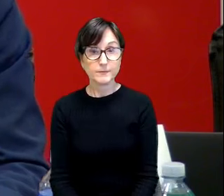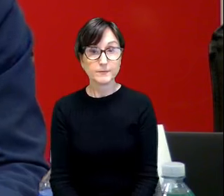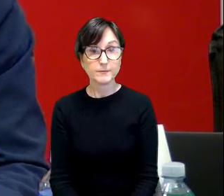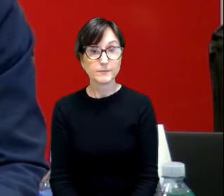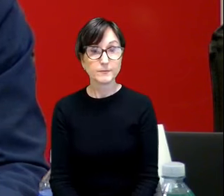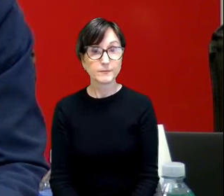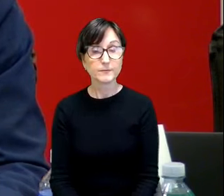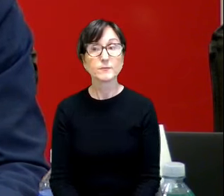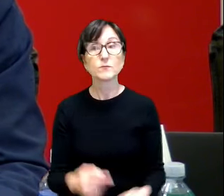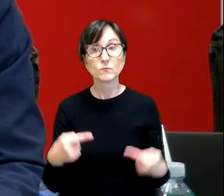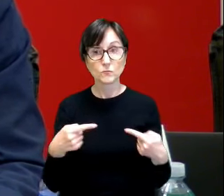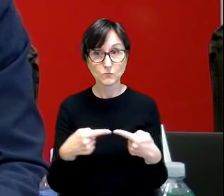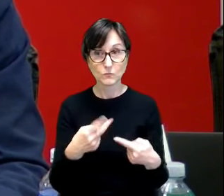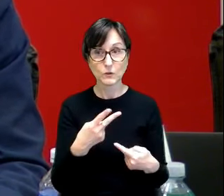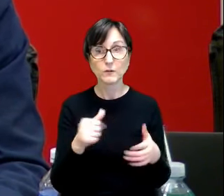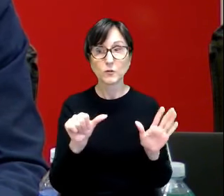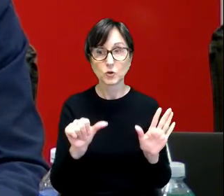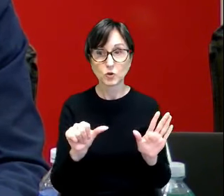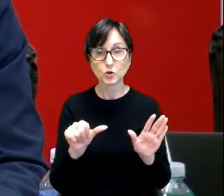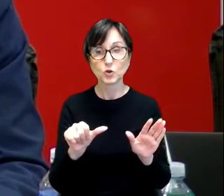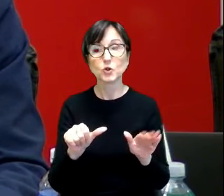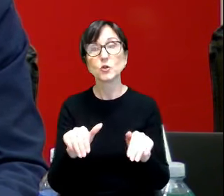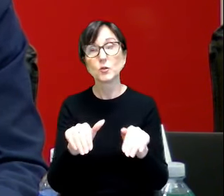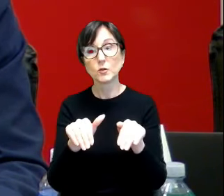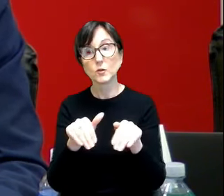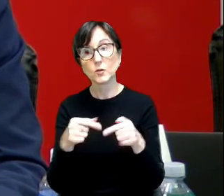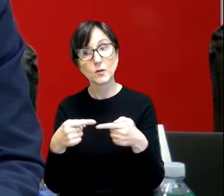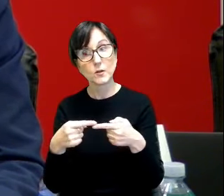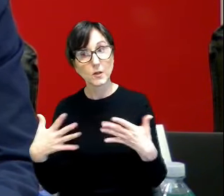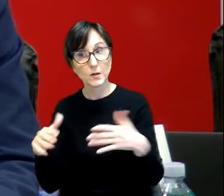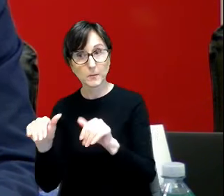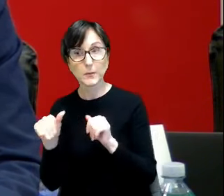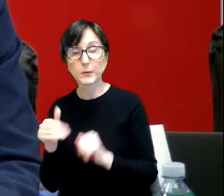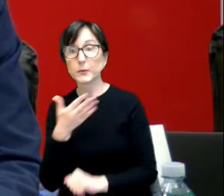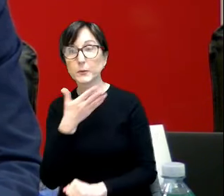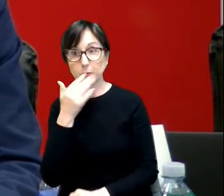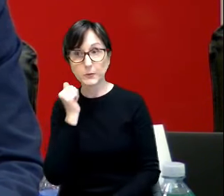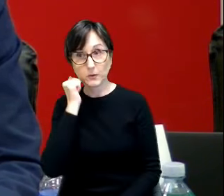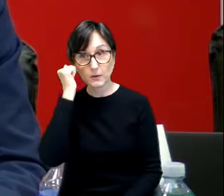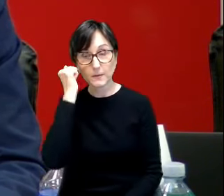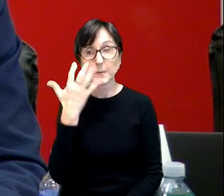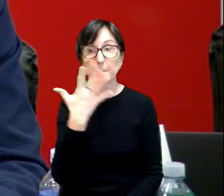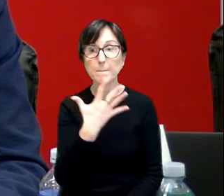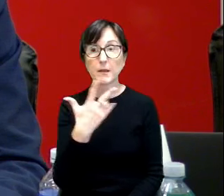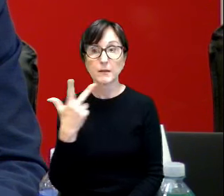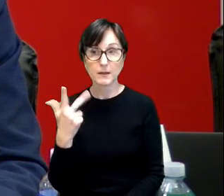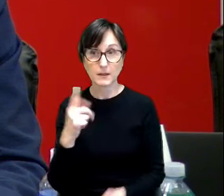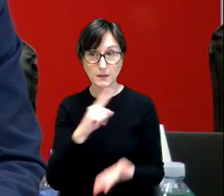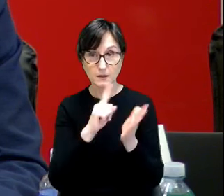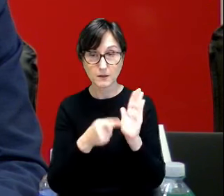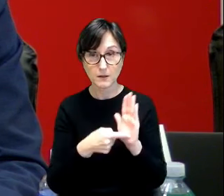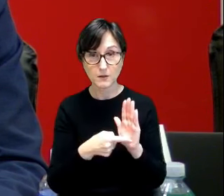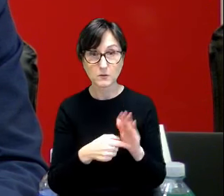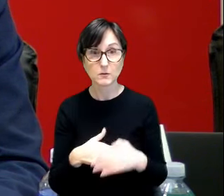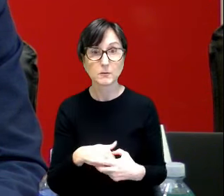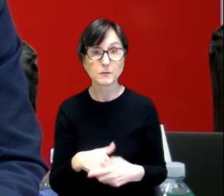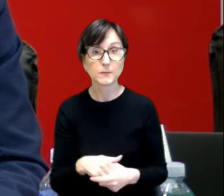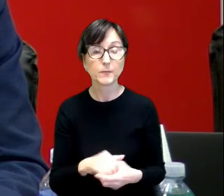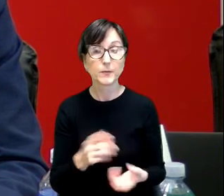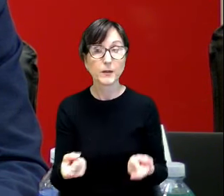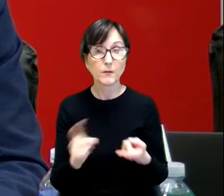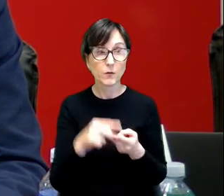už 26 prieš ir susilaikiusių nėra dėkoju 53 darbotvarkės klausimas dėl